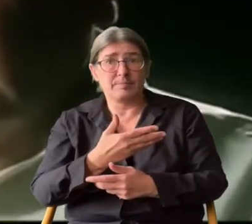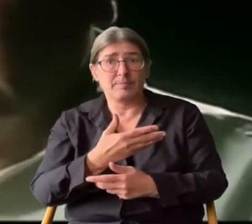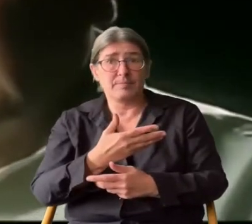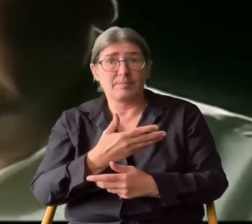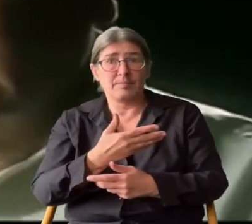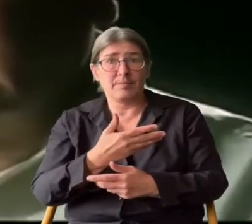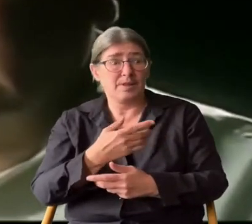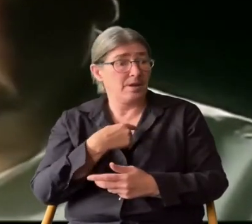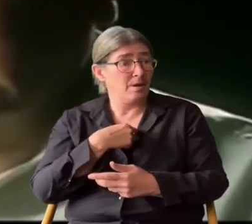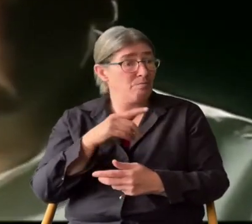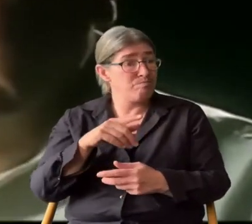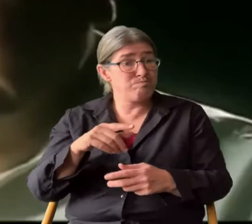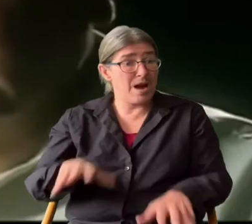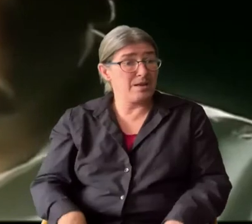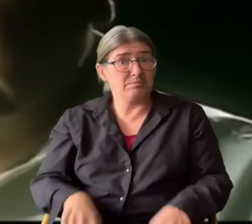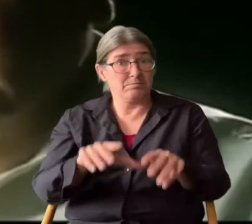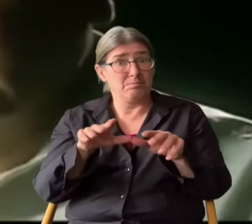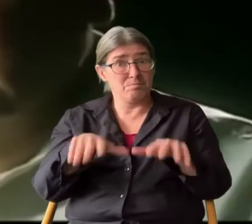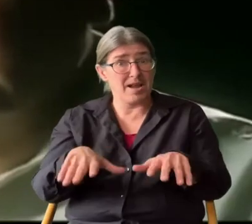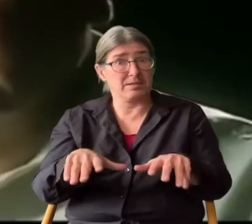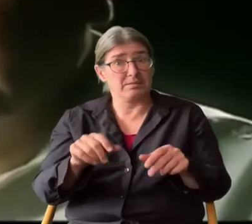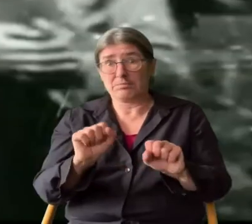Ich kann mir die Beine nicht mehr bewegen.